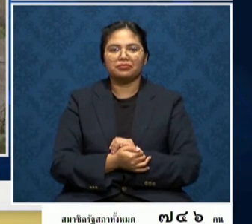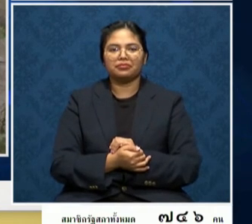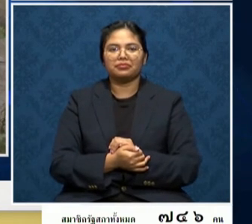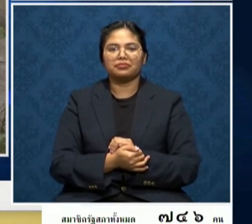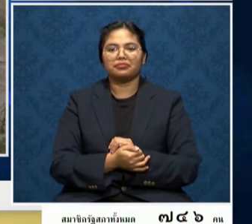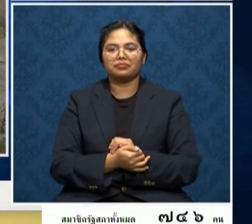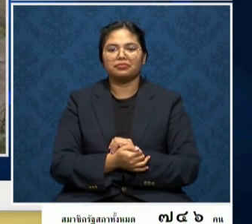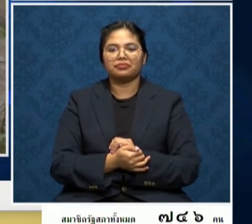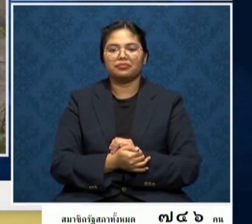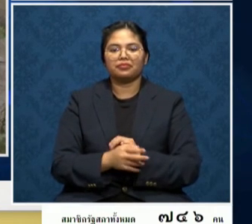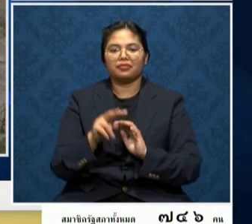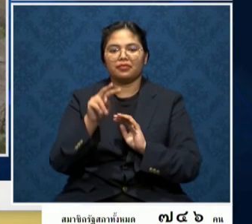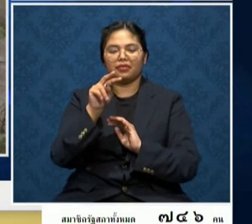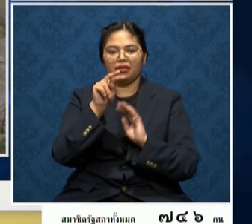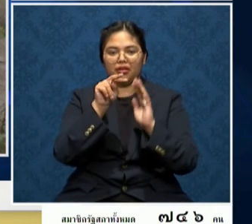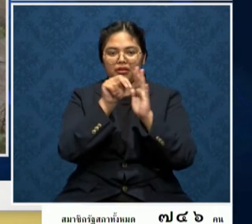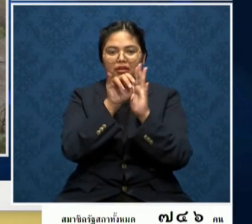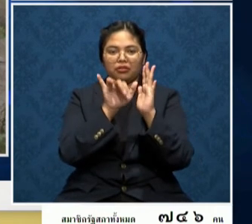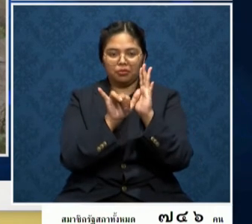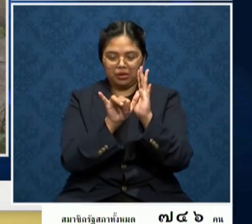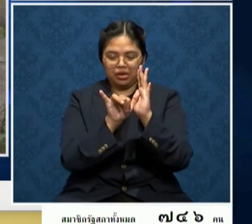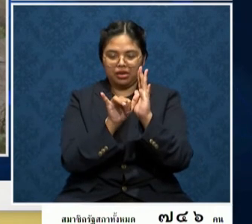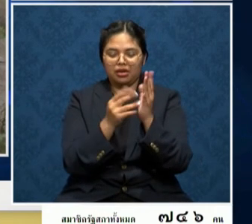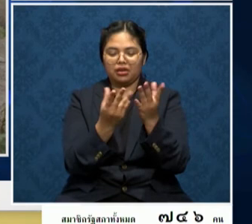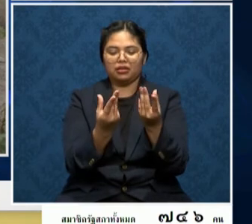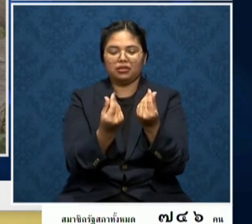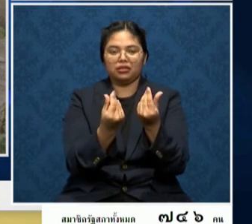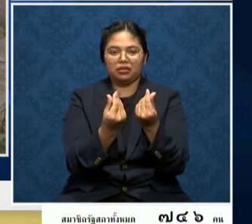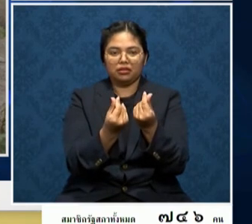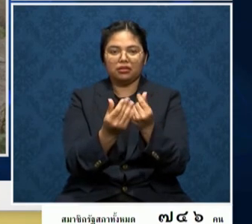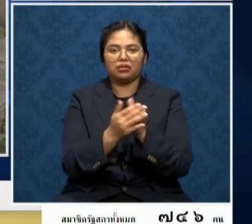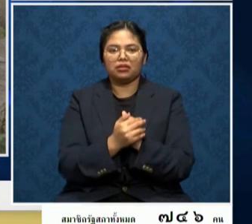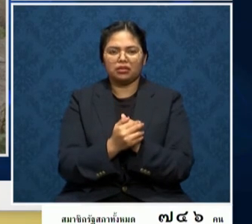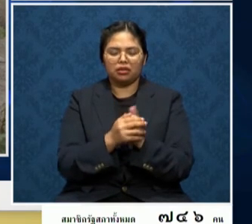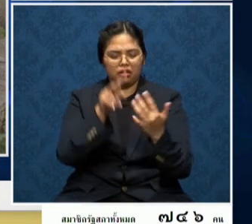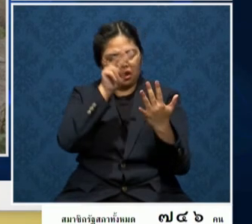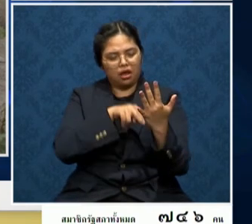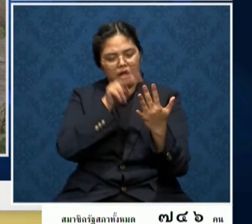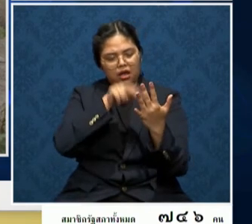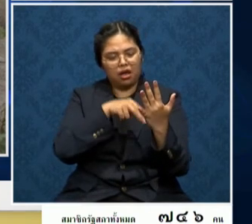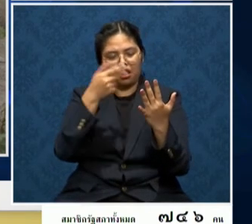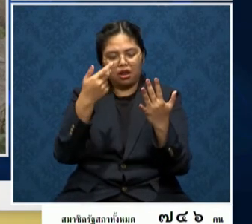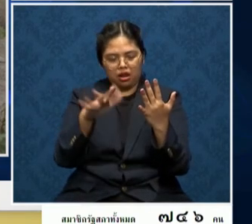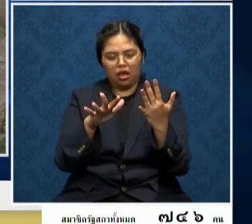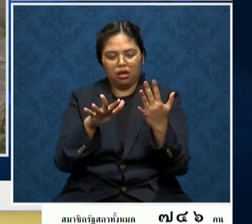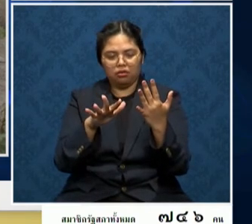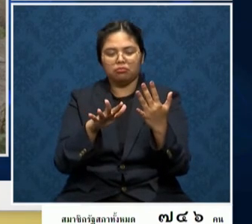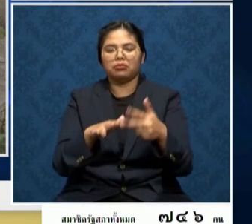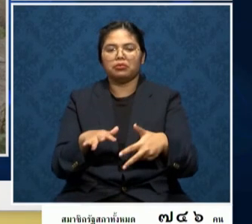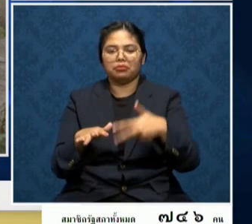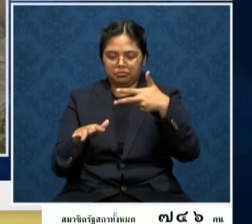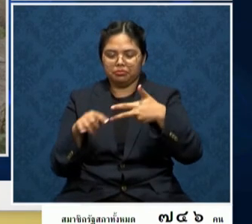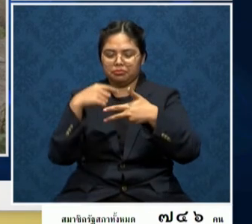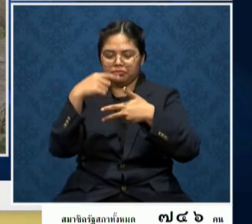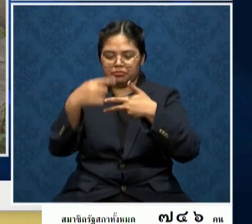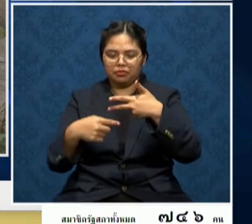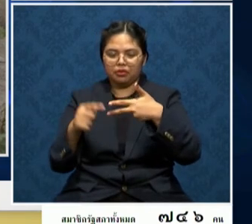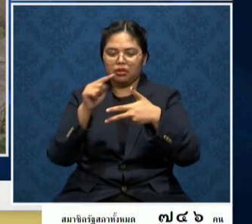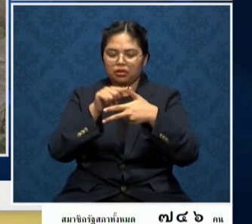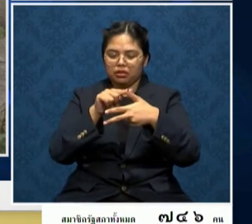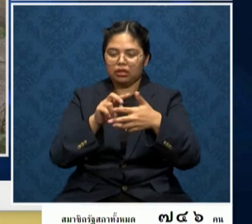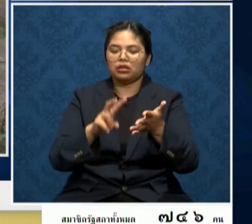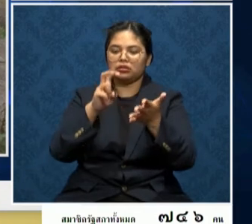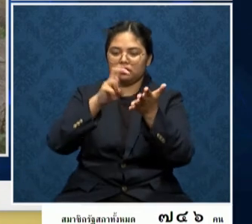นโยบายที่ดินอ่านแล้วสามารถถอดความได้ว่ามีสารประเด็นหลักๆคือออกเอกสารสิทธิ์